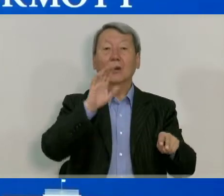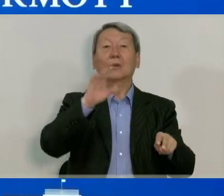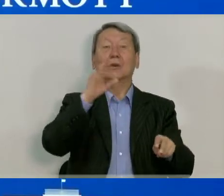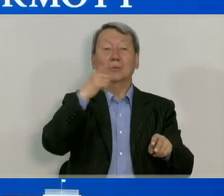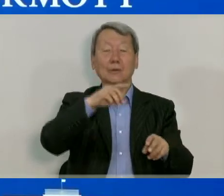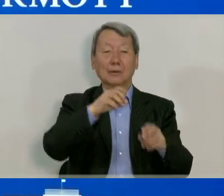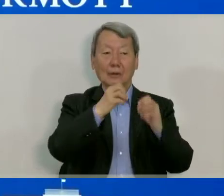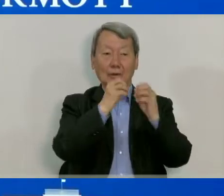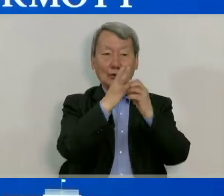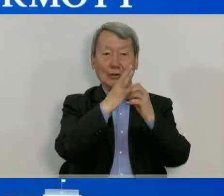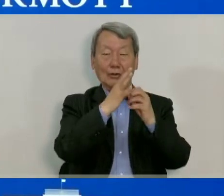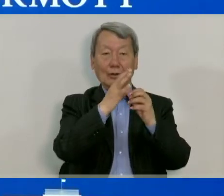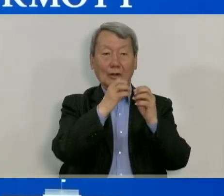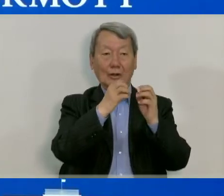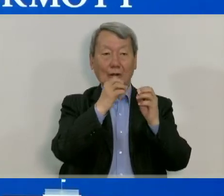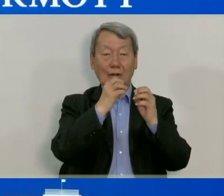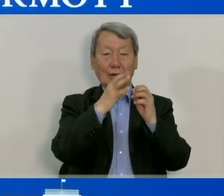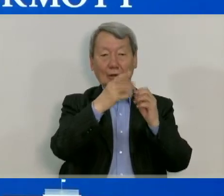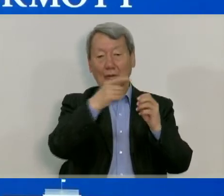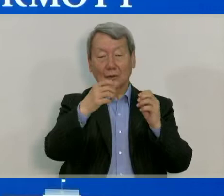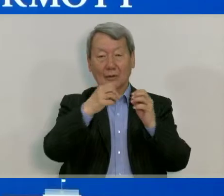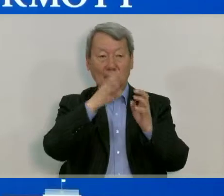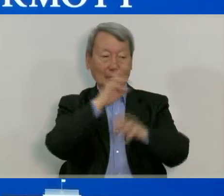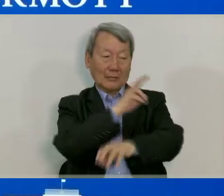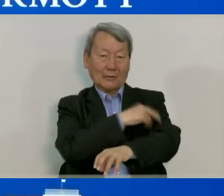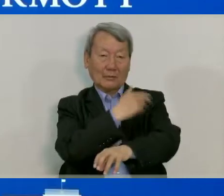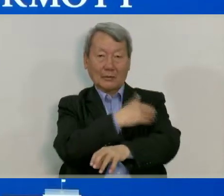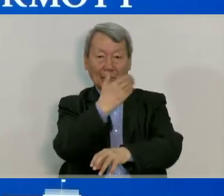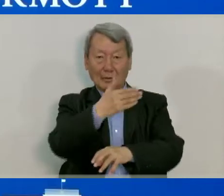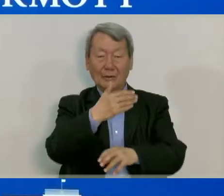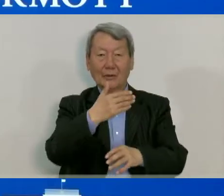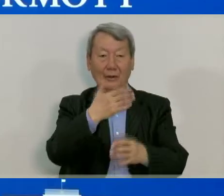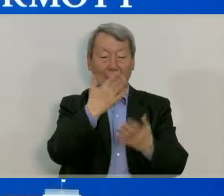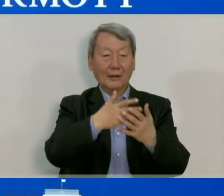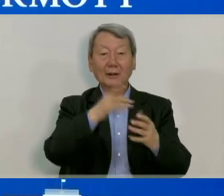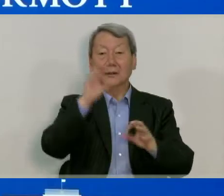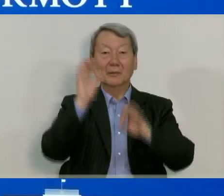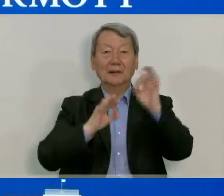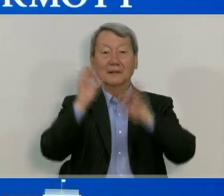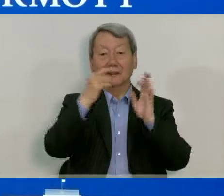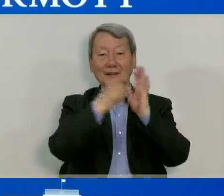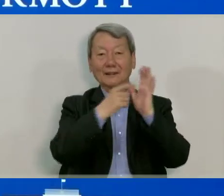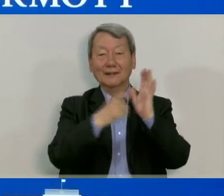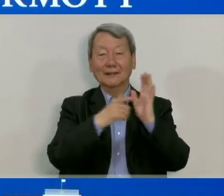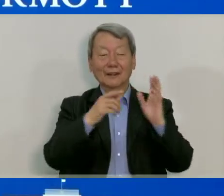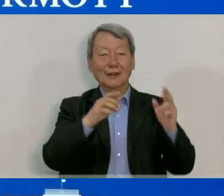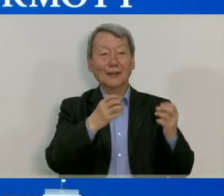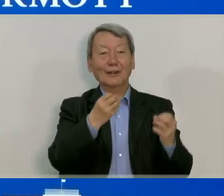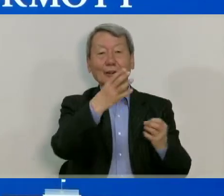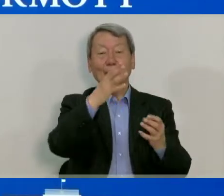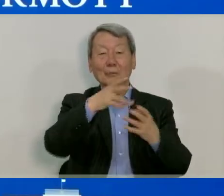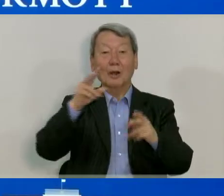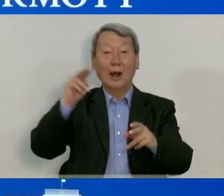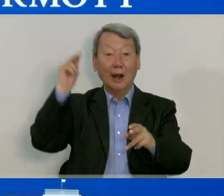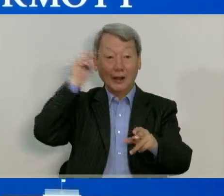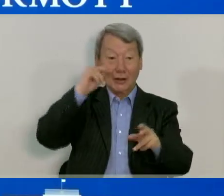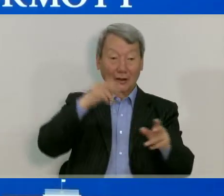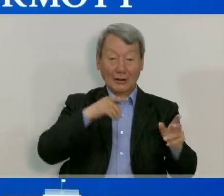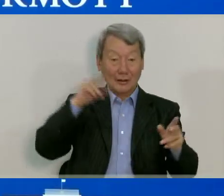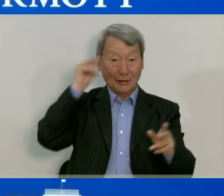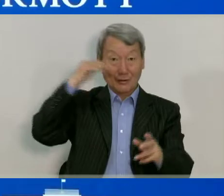республикада 14.9% болуп атат. 100,000 кишиге көрсөткүчтү алганда Кытай